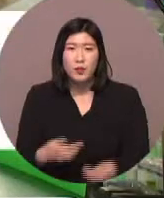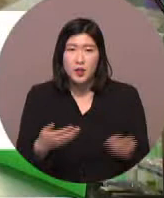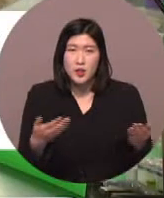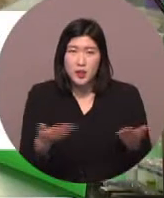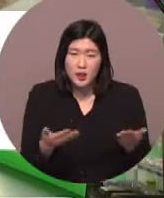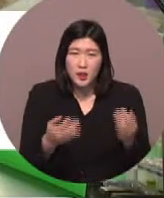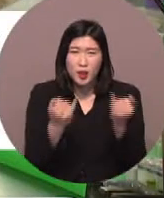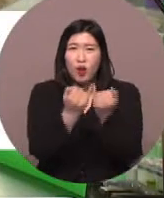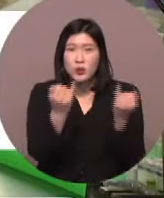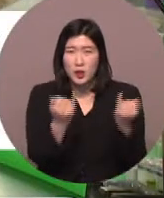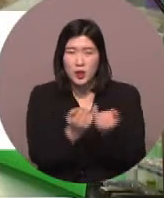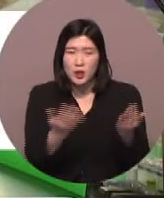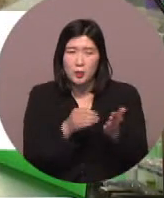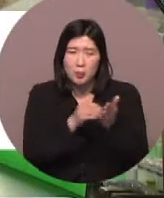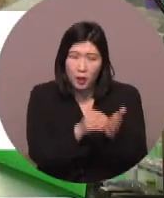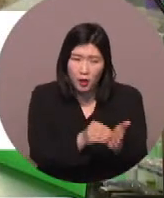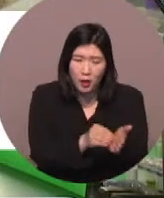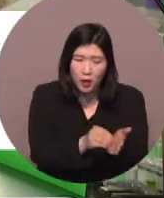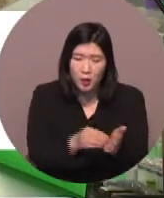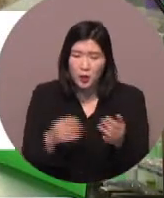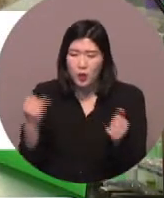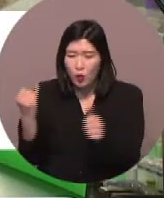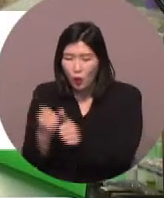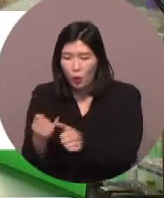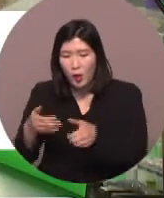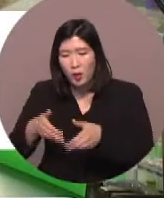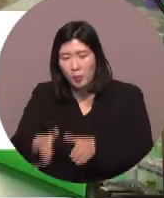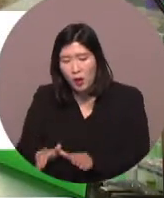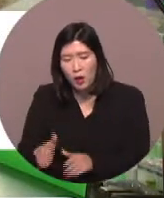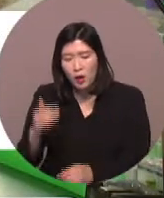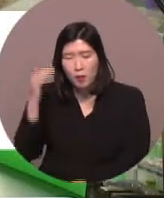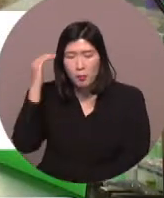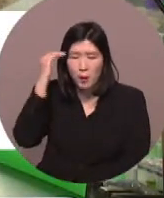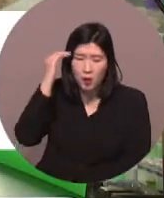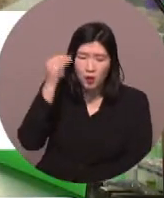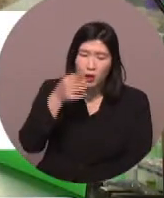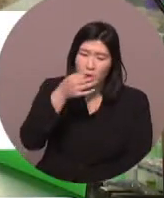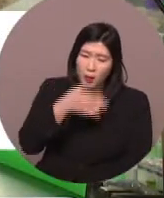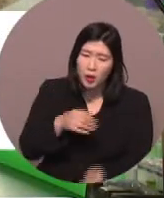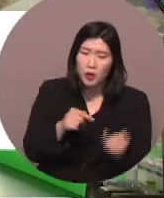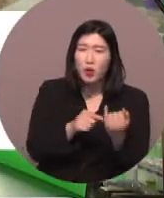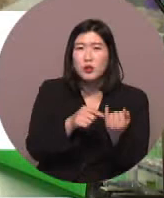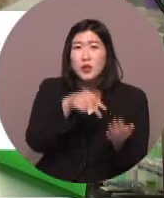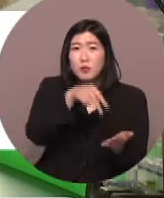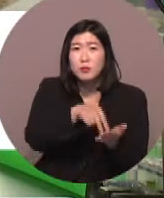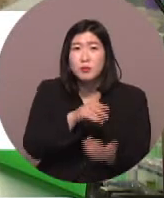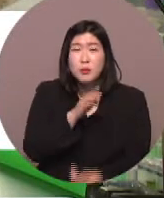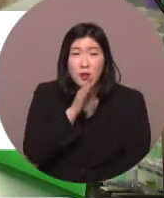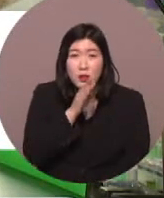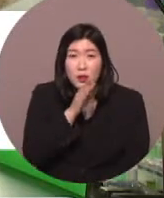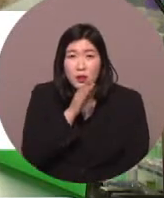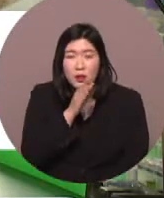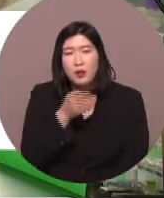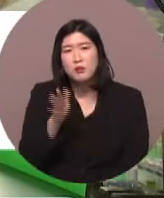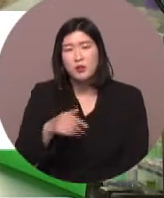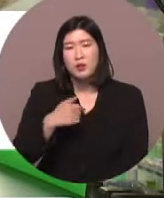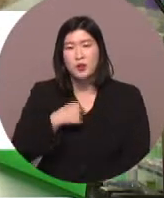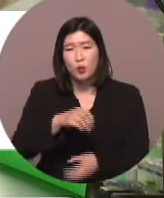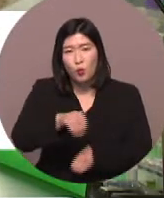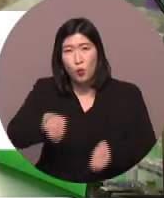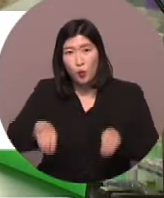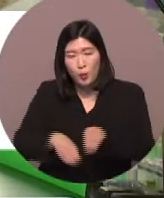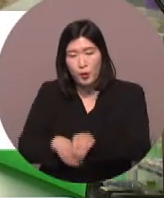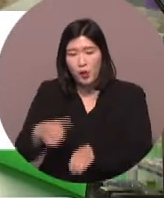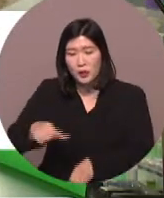때 결혼이라든가 아이 출산 이런 것들이 굉장히 이제 장애물이 될 수 있다고 생각을 하잖아요. 근데 저는